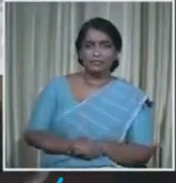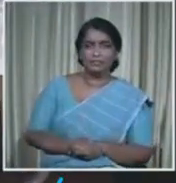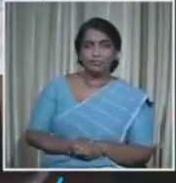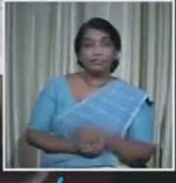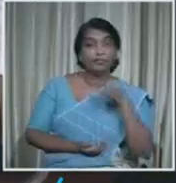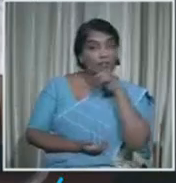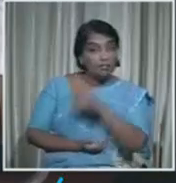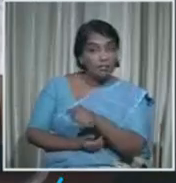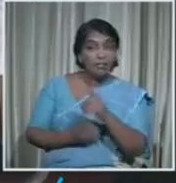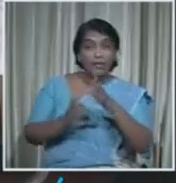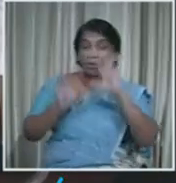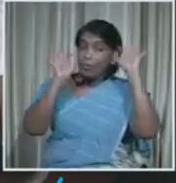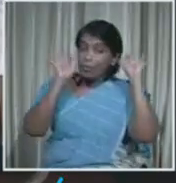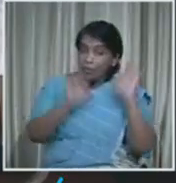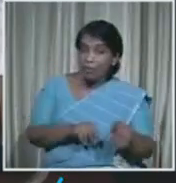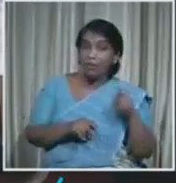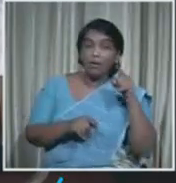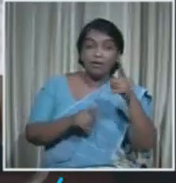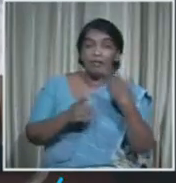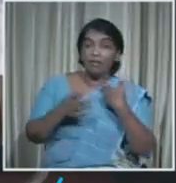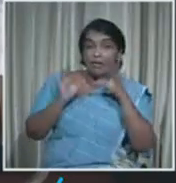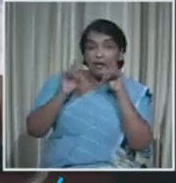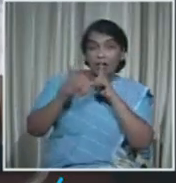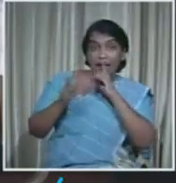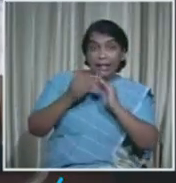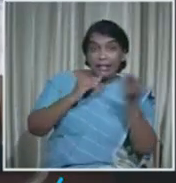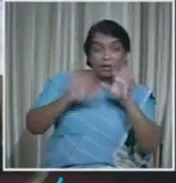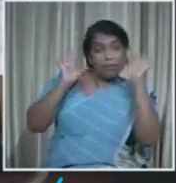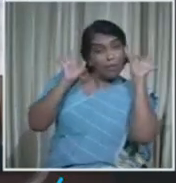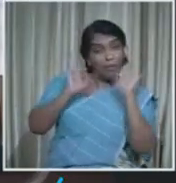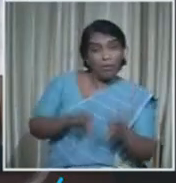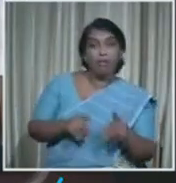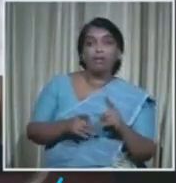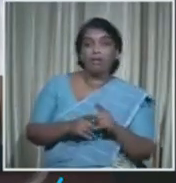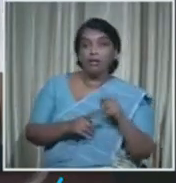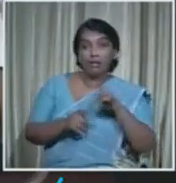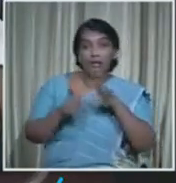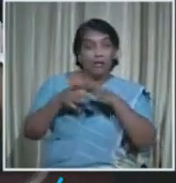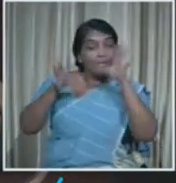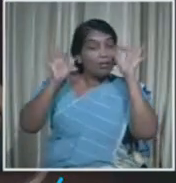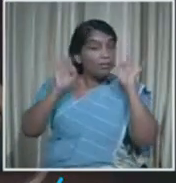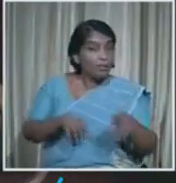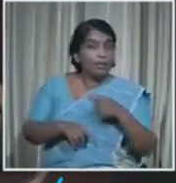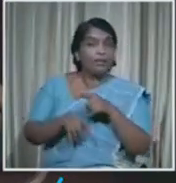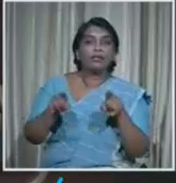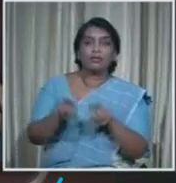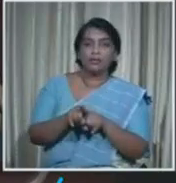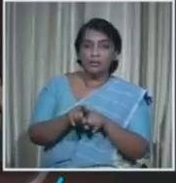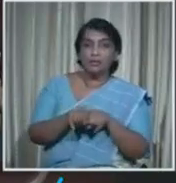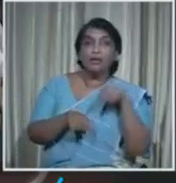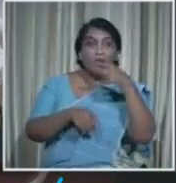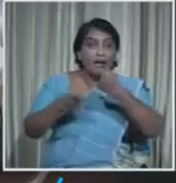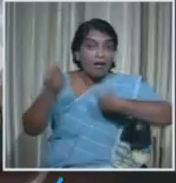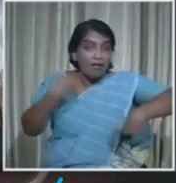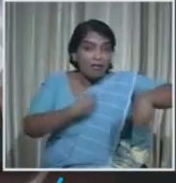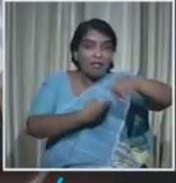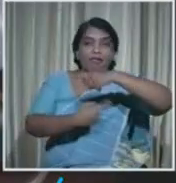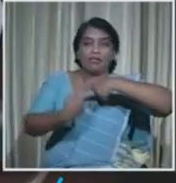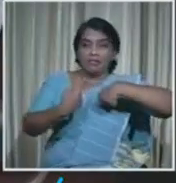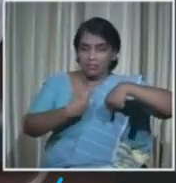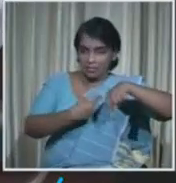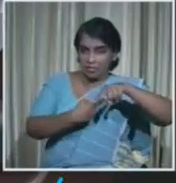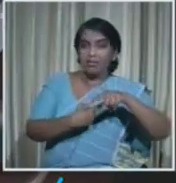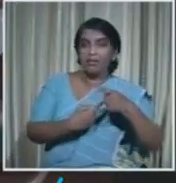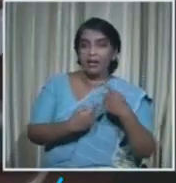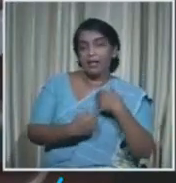ඒකෙන් බහැරව ඒකෙන් බහැරව ඒකෙන් බහැරව මේක ඇතුලේ අපි